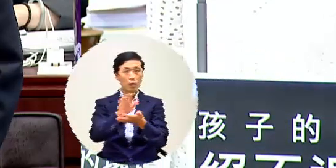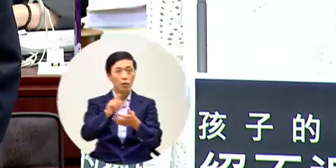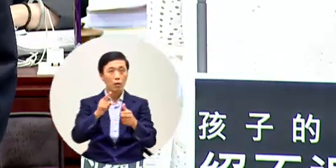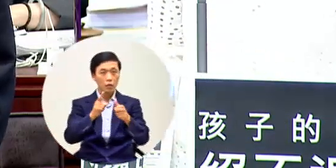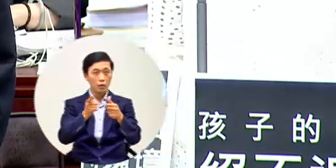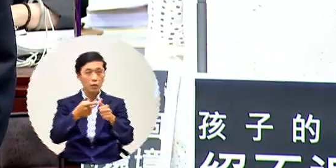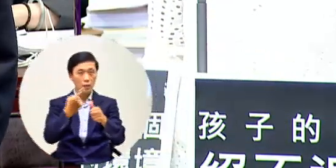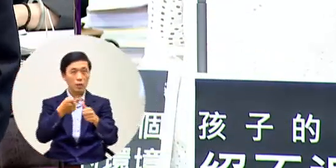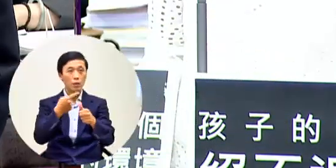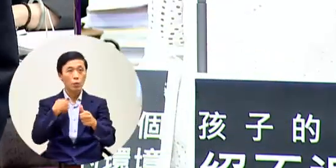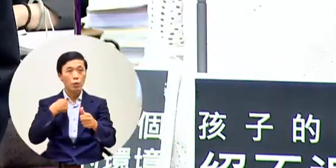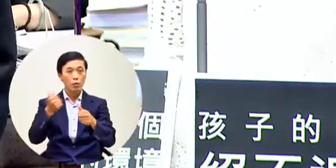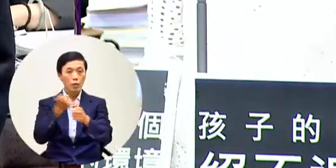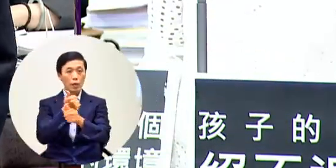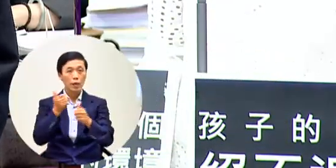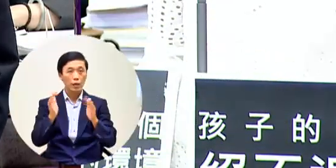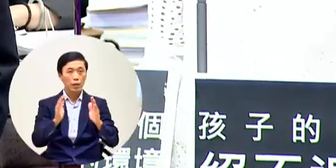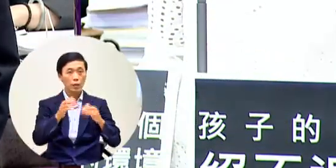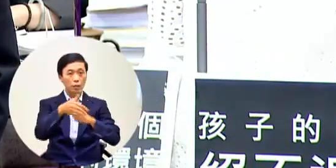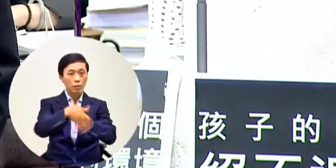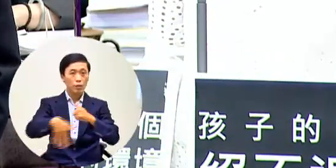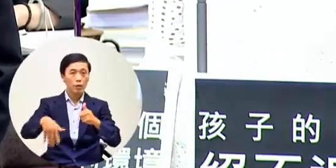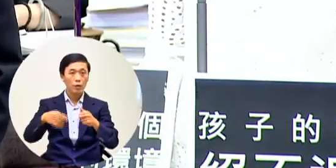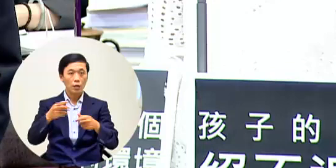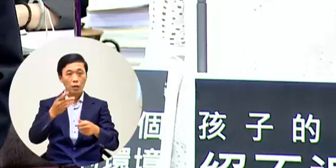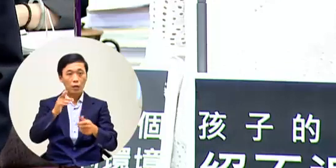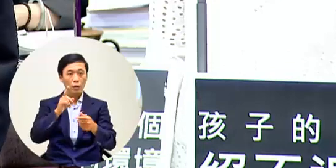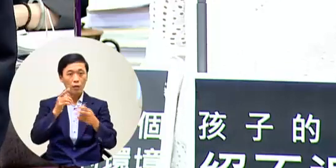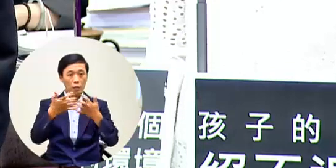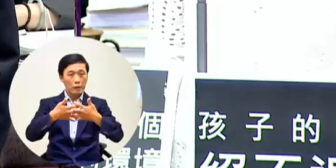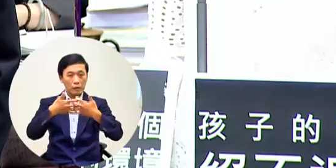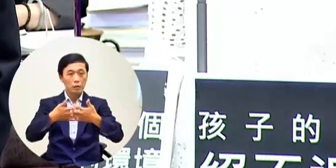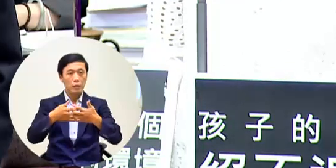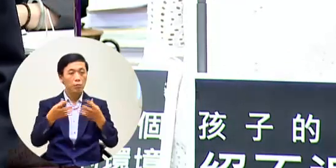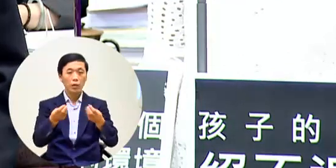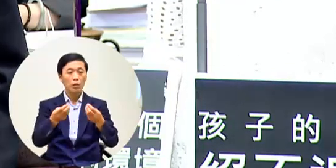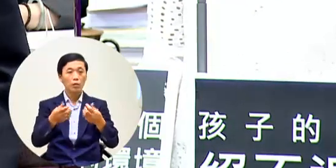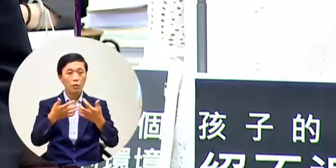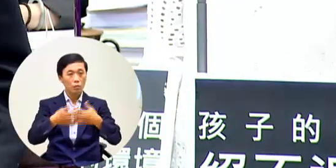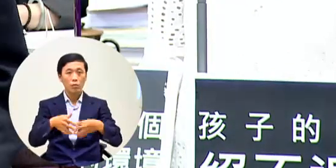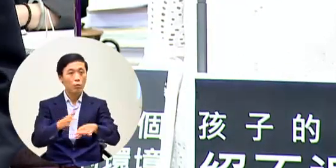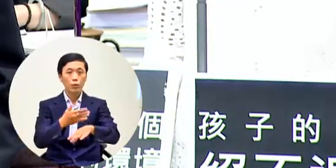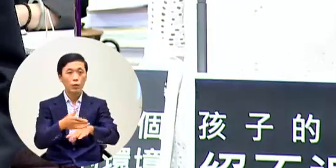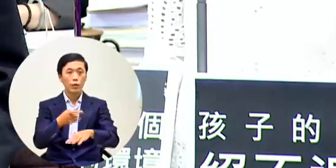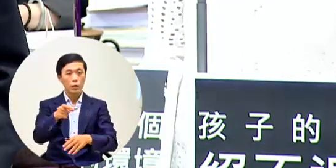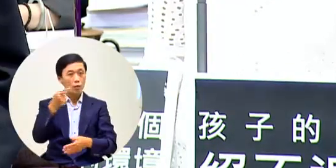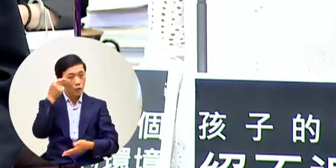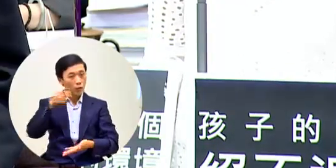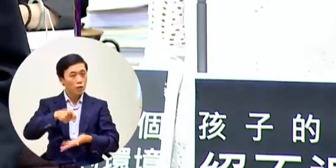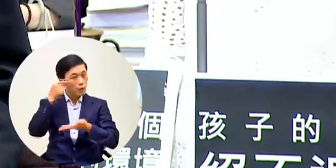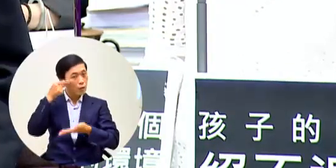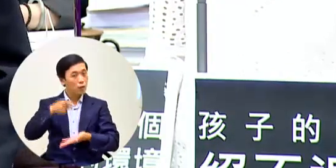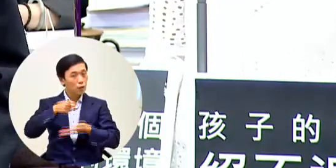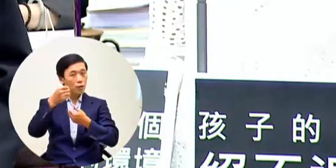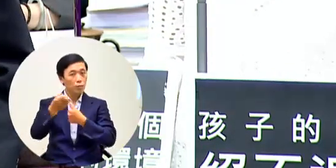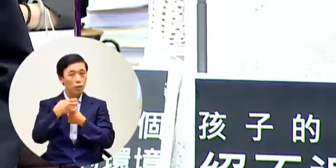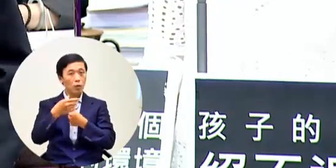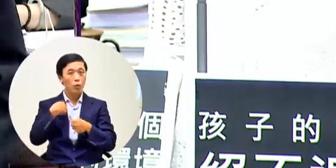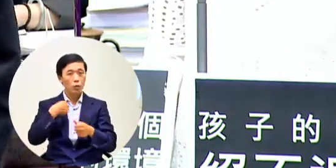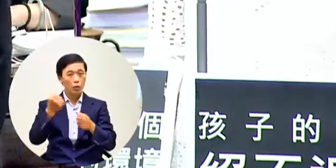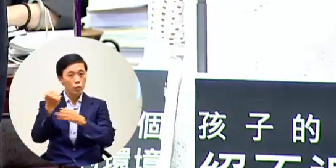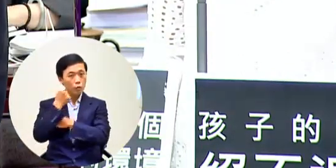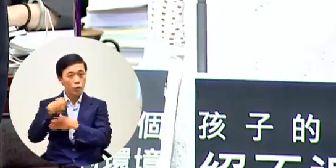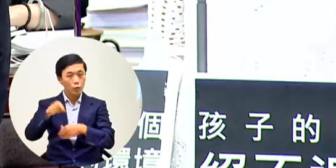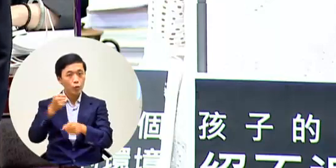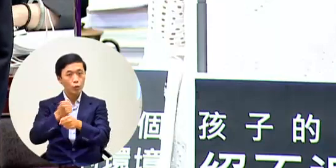团队没有当机，也绝对不会当机，所以，你所建议的事项，我们会积极来处理。